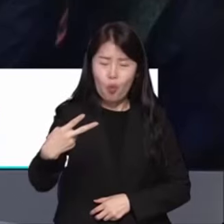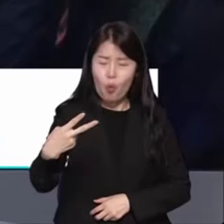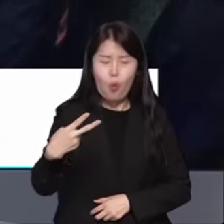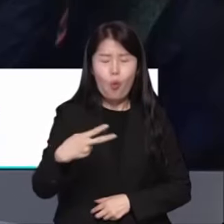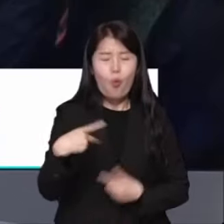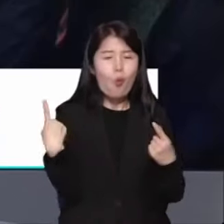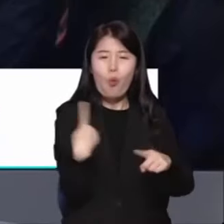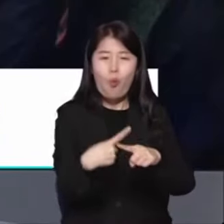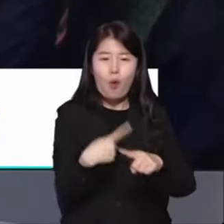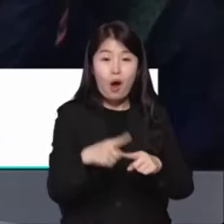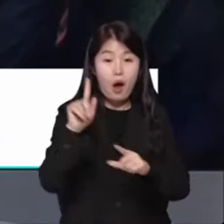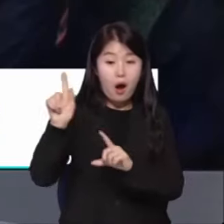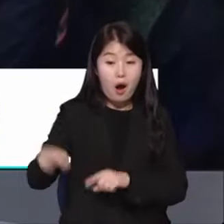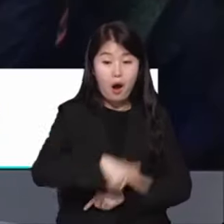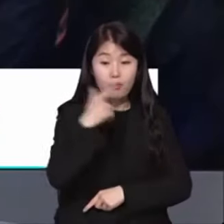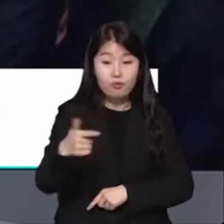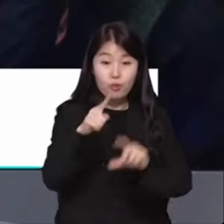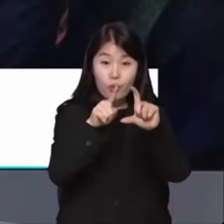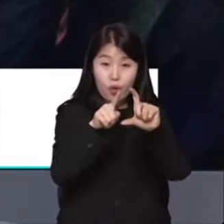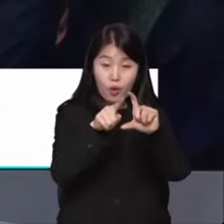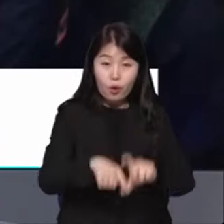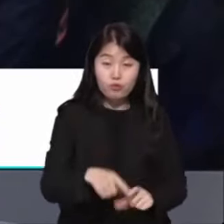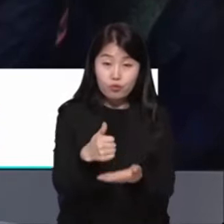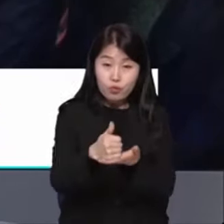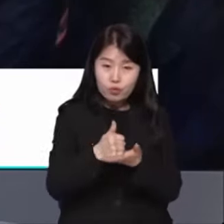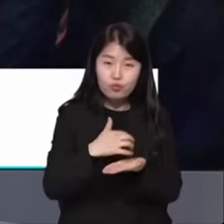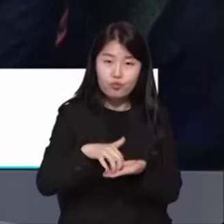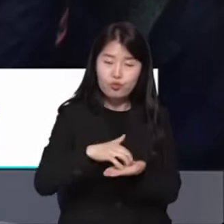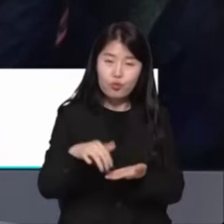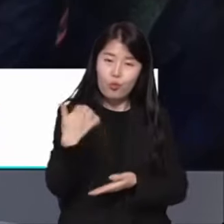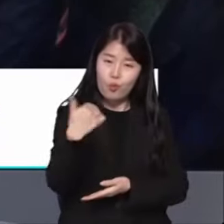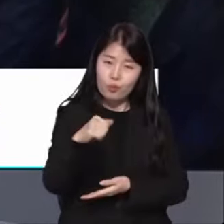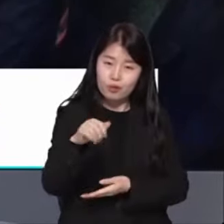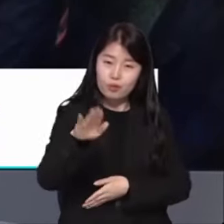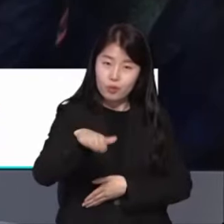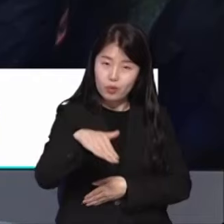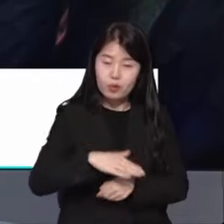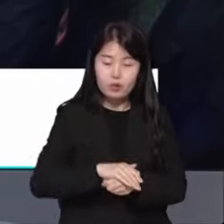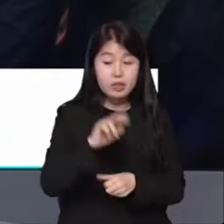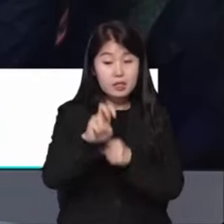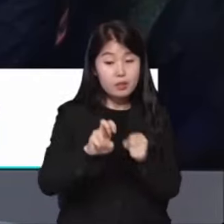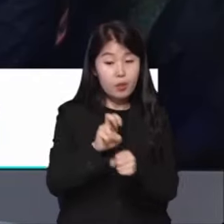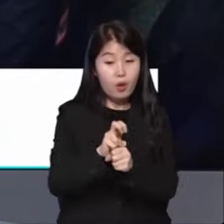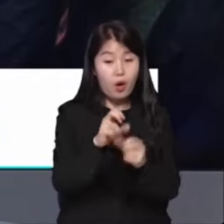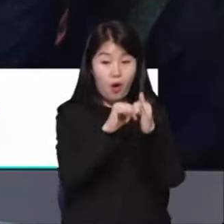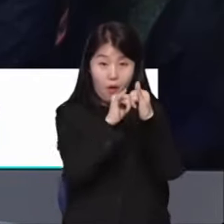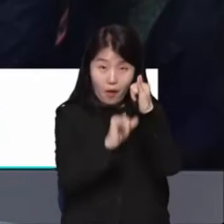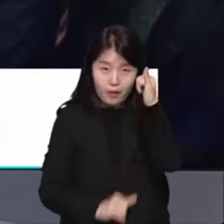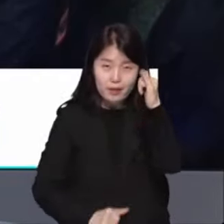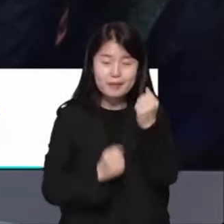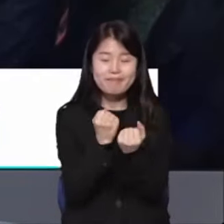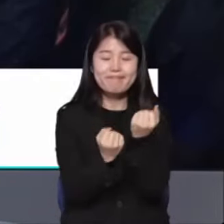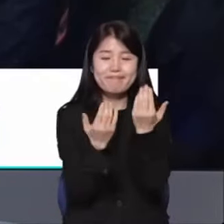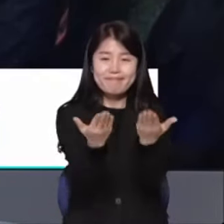달하는데요. 광주의 주요 운송수단으로 자리 잡은 도시철도의 지난 20년을 김재현 기자가